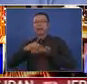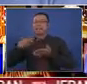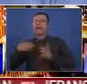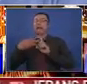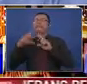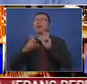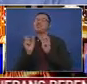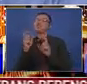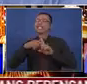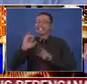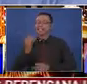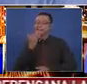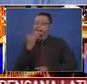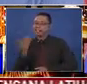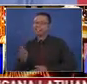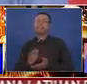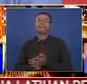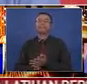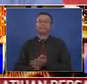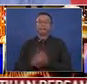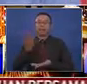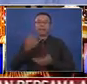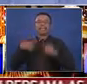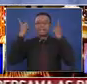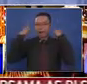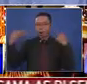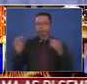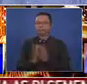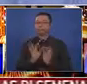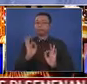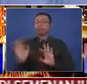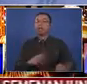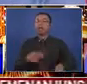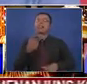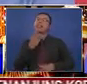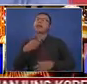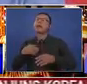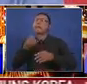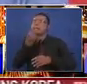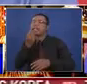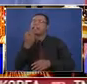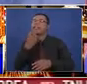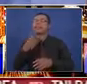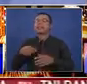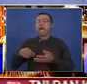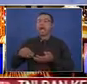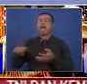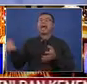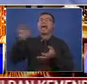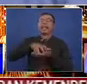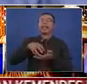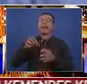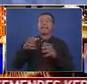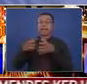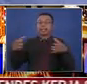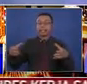senun jadi ini yang kita mau tanyakan ini menarik ketika bicara reklamasi saya mempulai kumpulan berita ketika